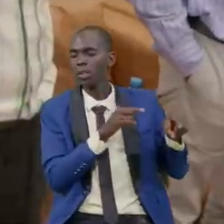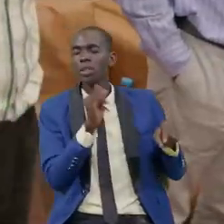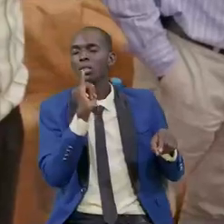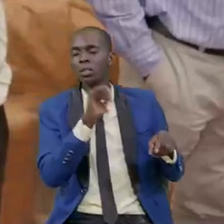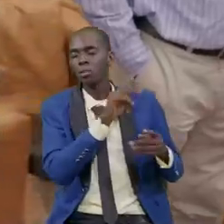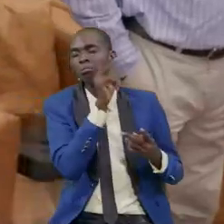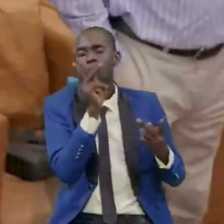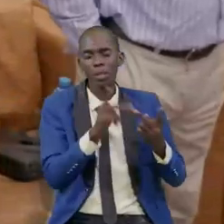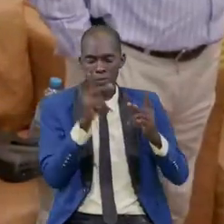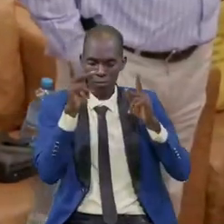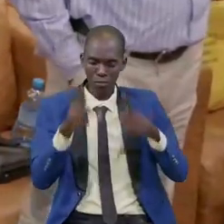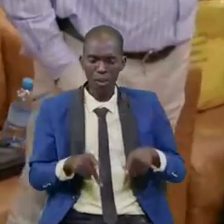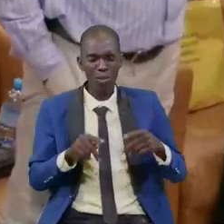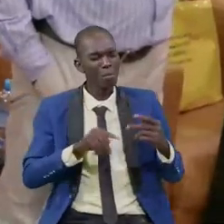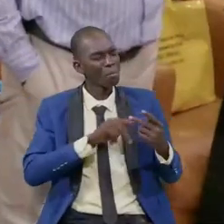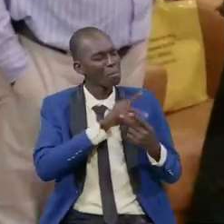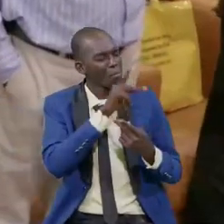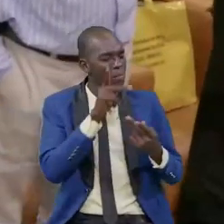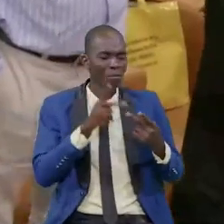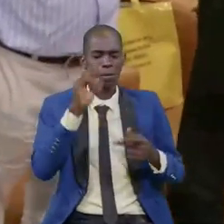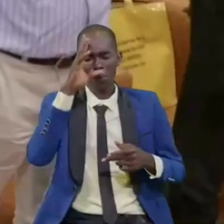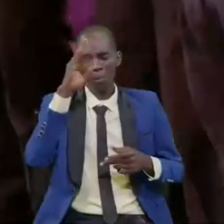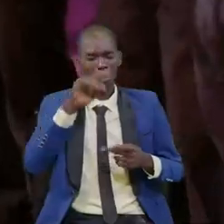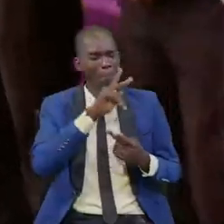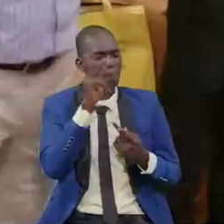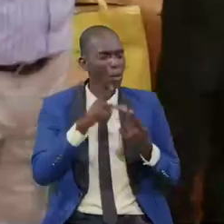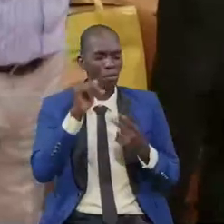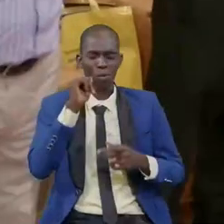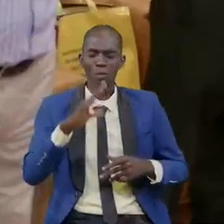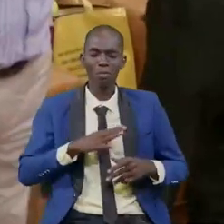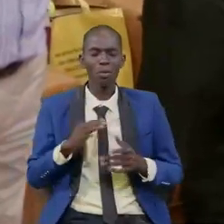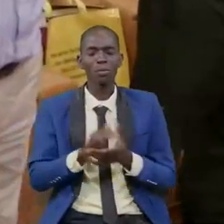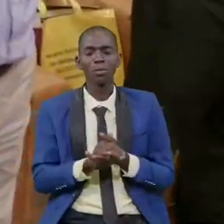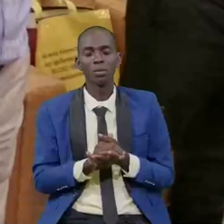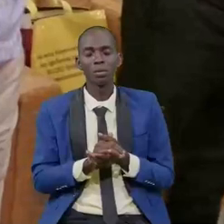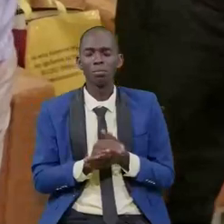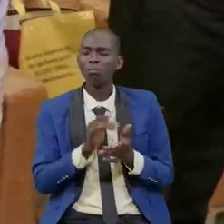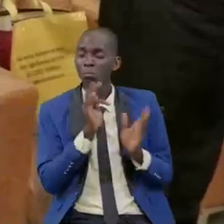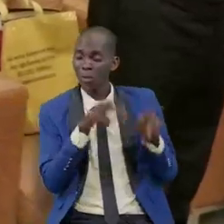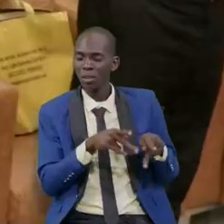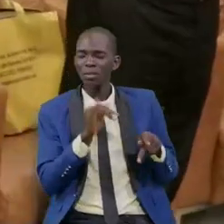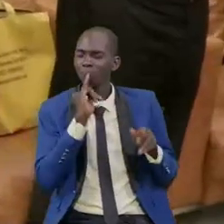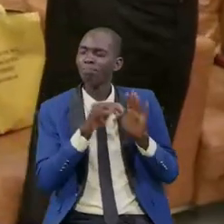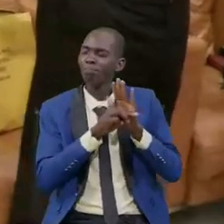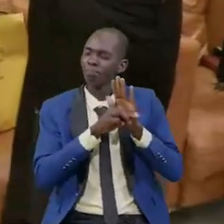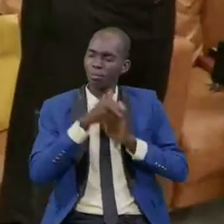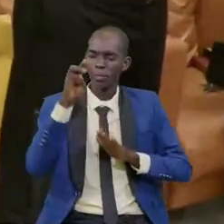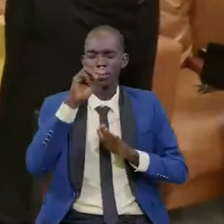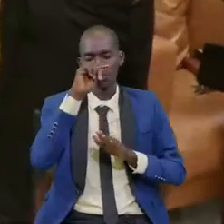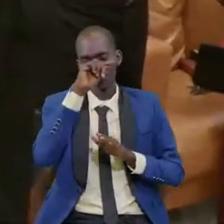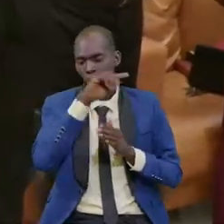si quelqu'un ne bronche pas en parole, c'est une personne parfaite, une personne